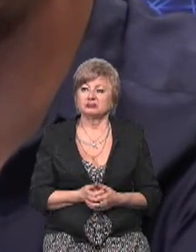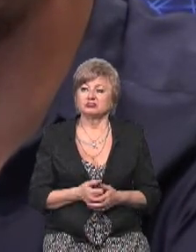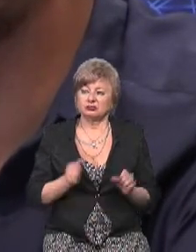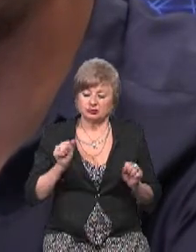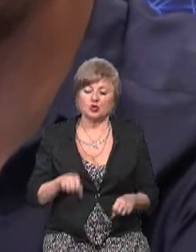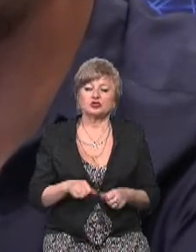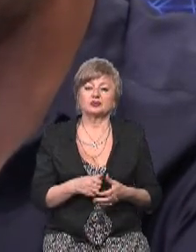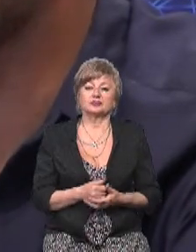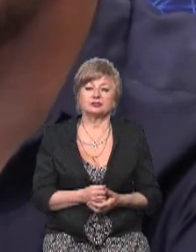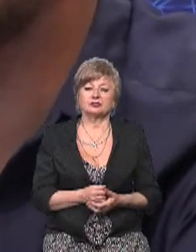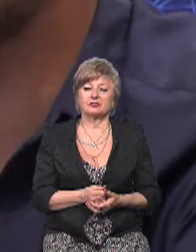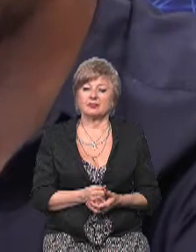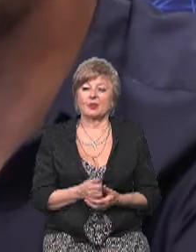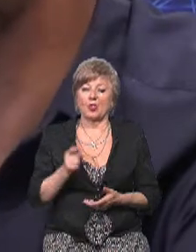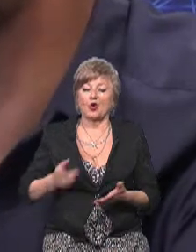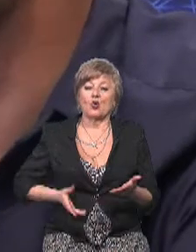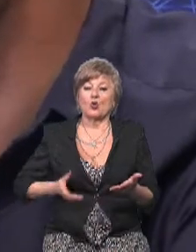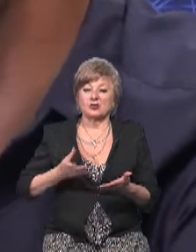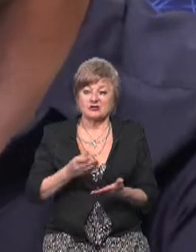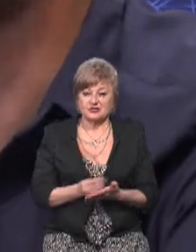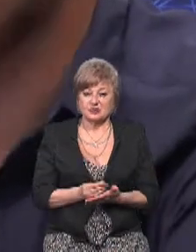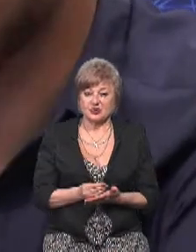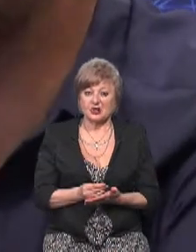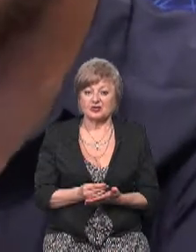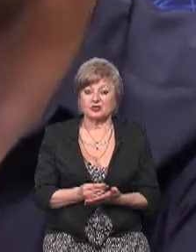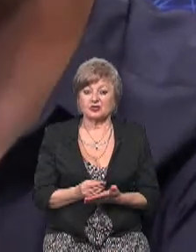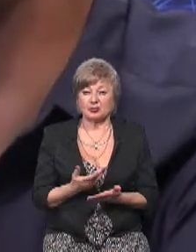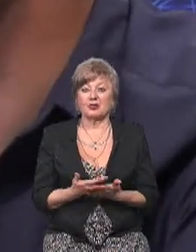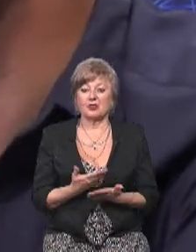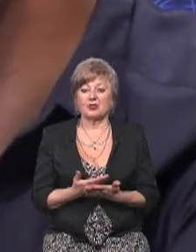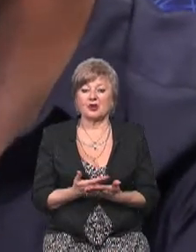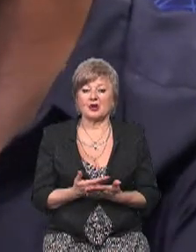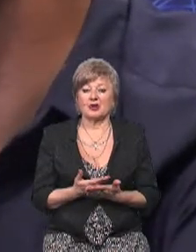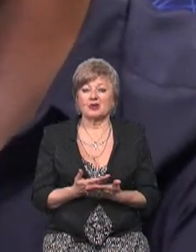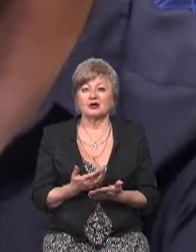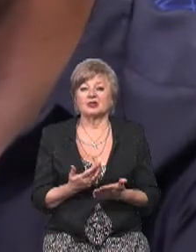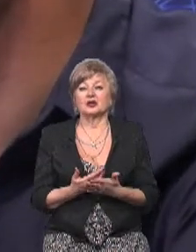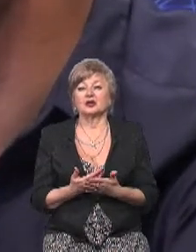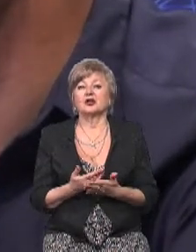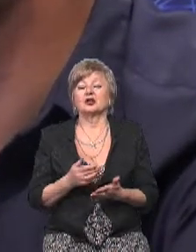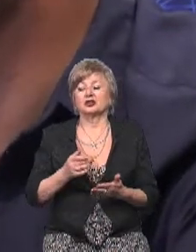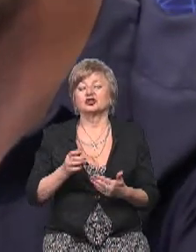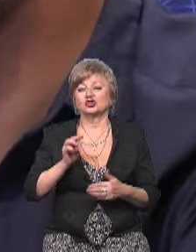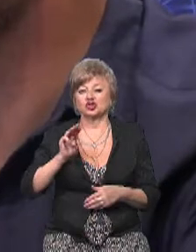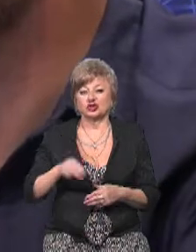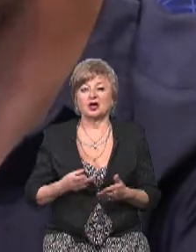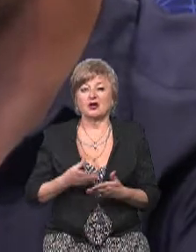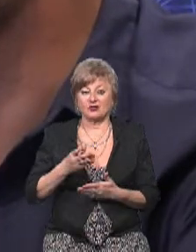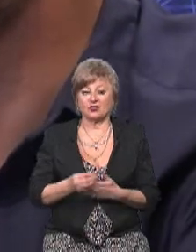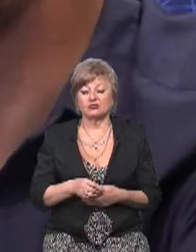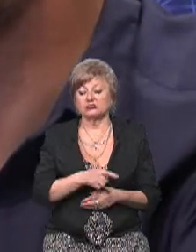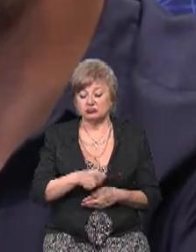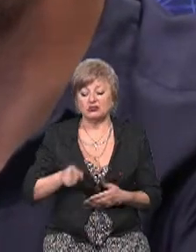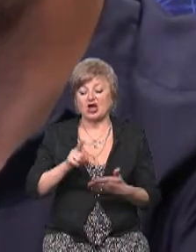Може. Тобто він сплачує, там, образно кажучи, там, ну, беремо, наприклад, там, 85 тисяч гривень або 170, і йде розмитнювати